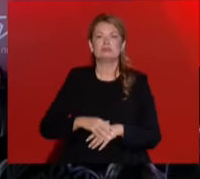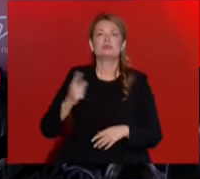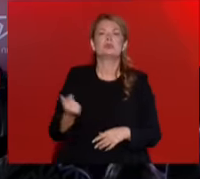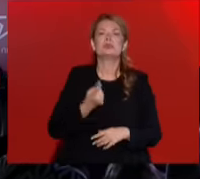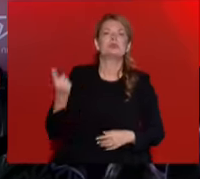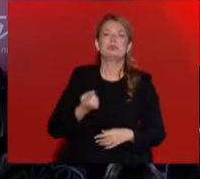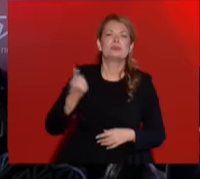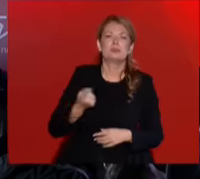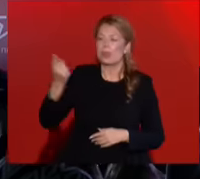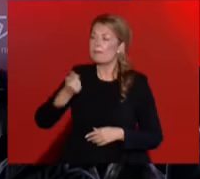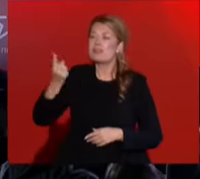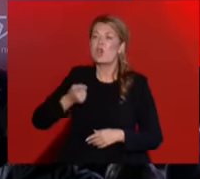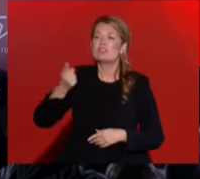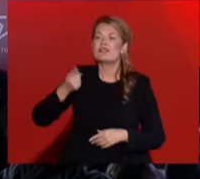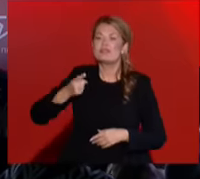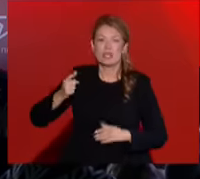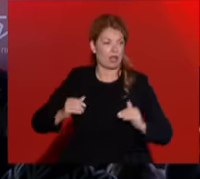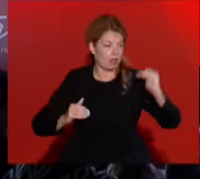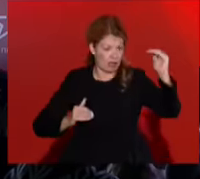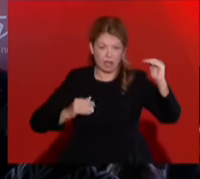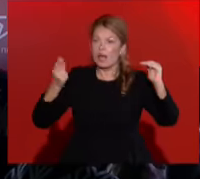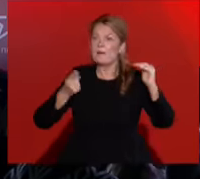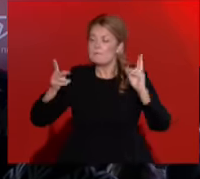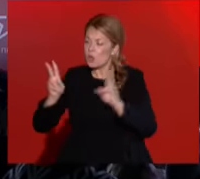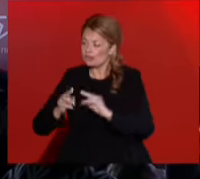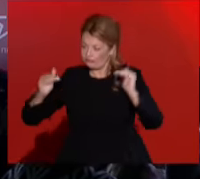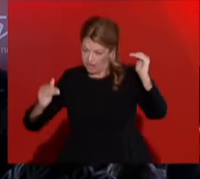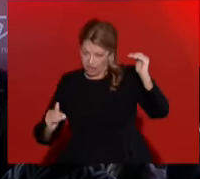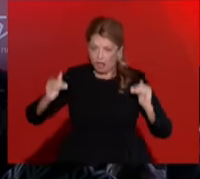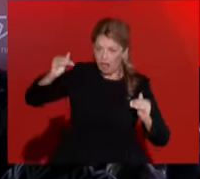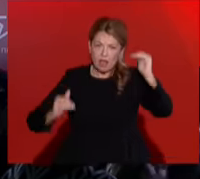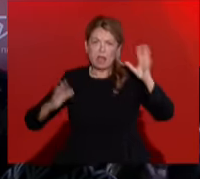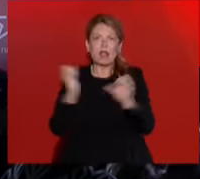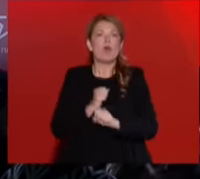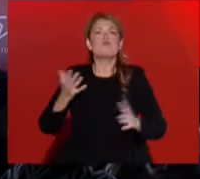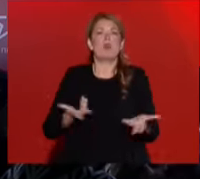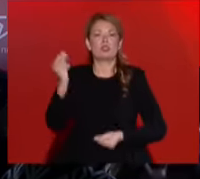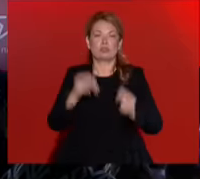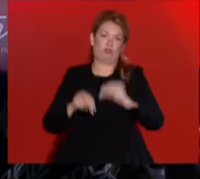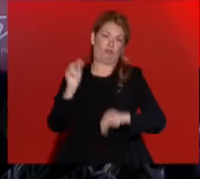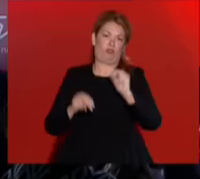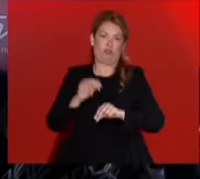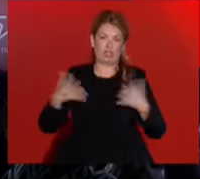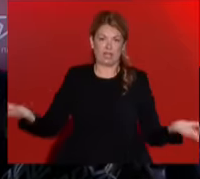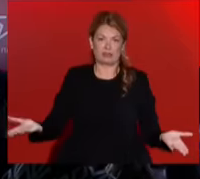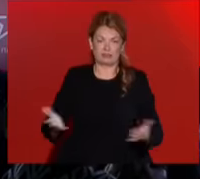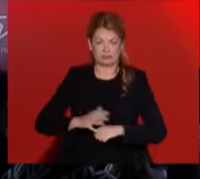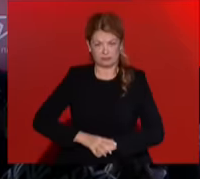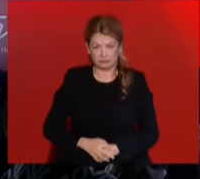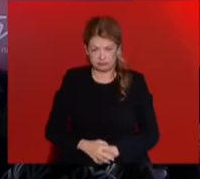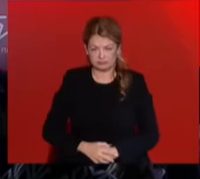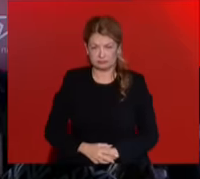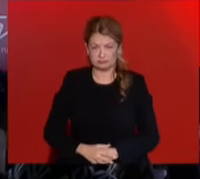πλειοψηφία και η μειοψηφία διαπιστώνεται με ψηφοφορίες των παρόντων ή αυτών που ψηφίζουν με